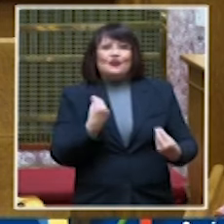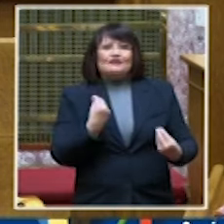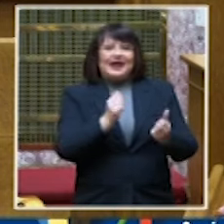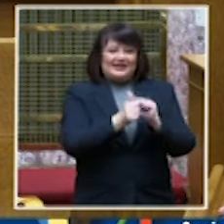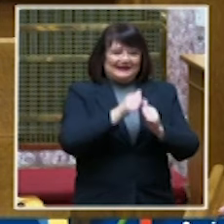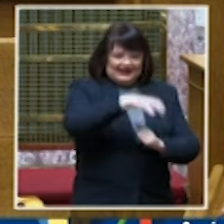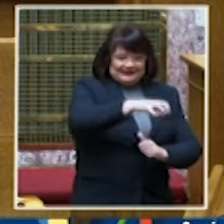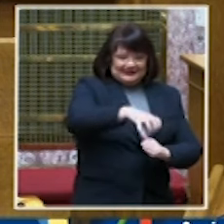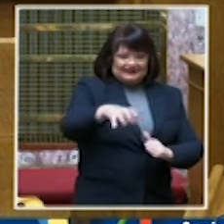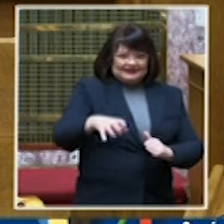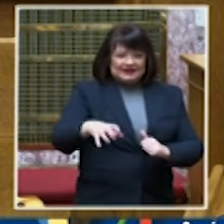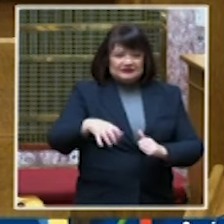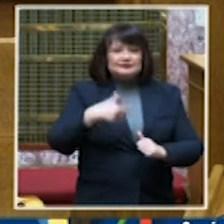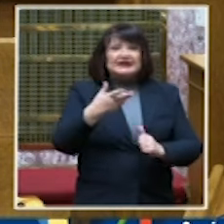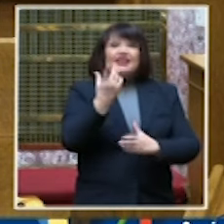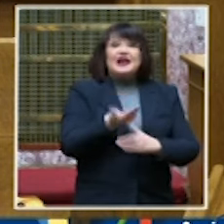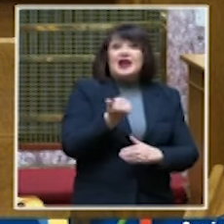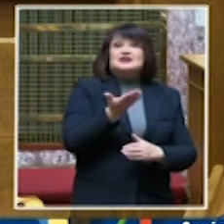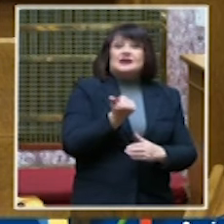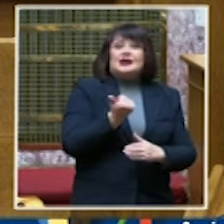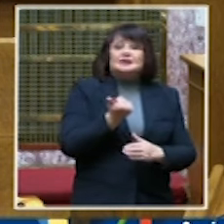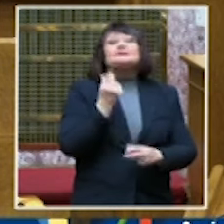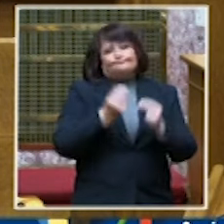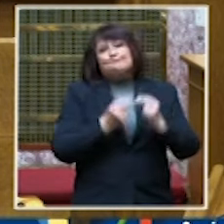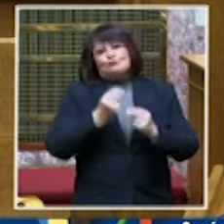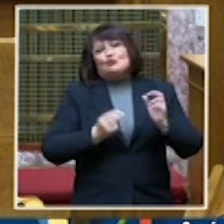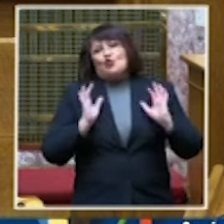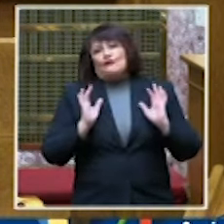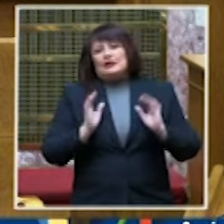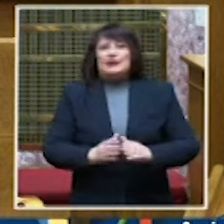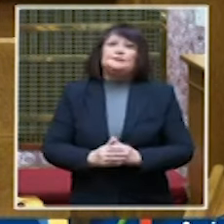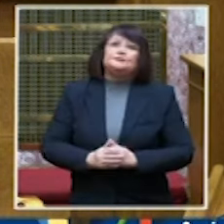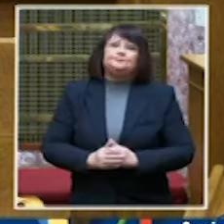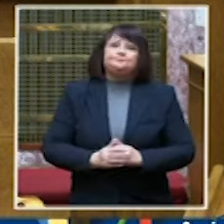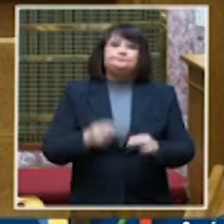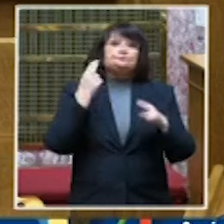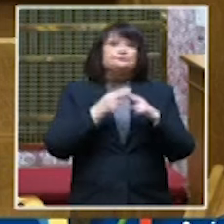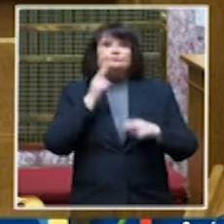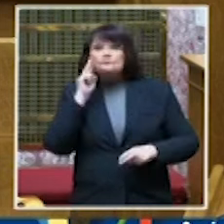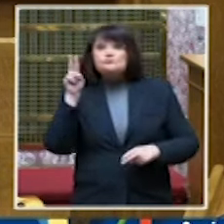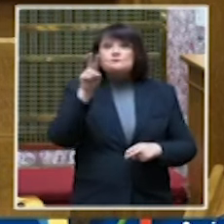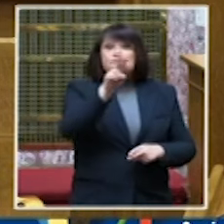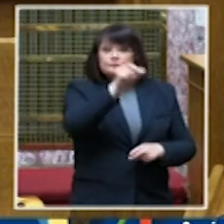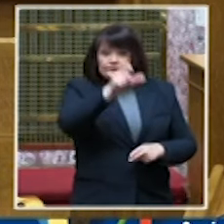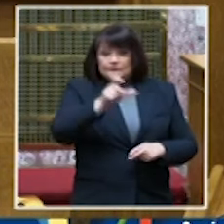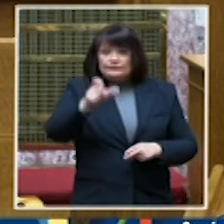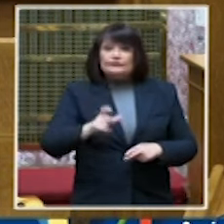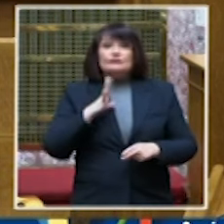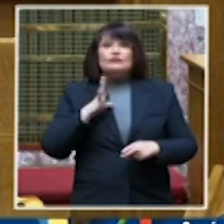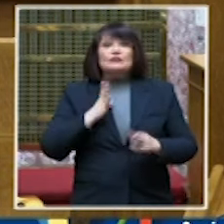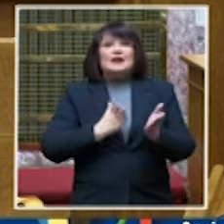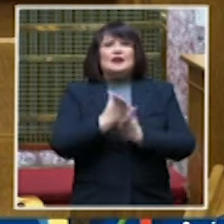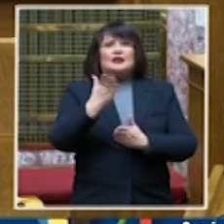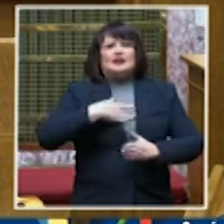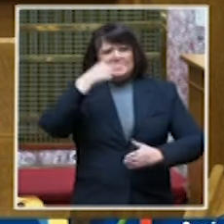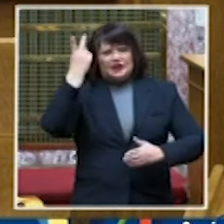μετατρέπεται σε πρόβλημα. Είναι όμως και σημαντικό να βλέπεις ανθρώπους να αγωνίζονται για το δικαίωμα στην